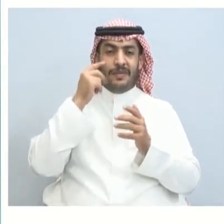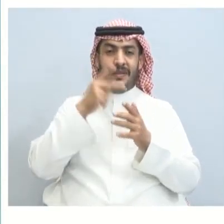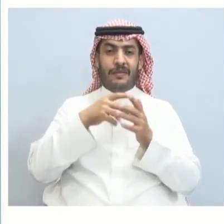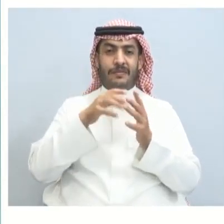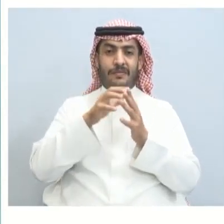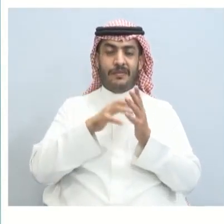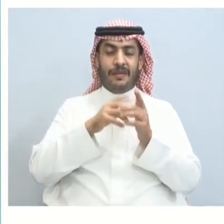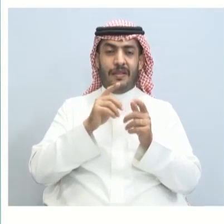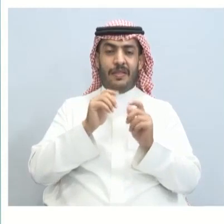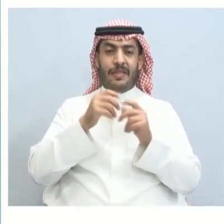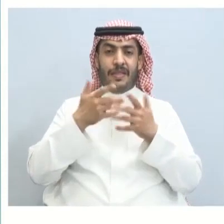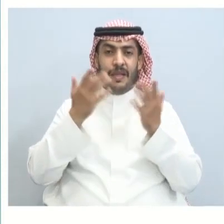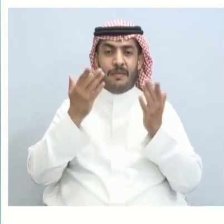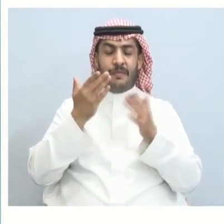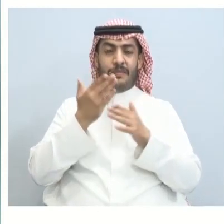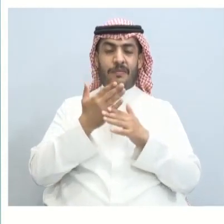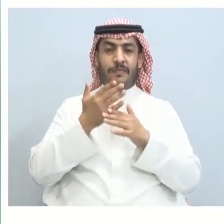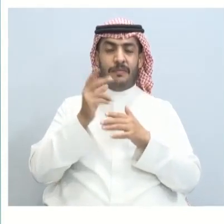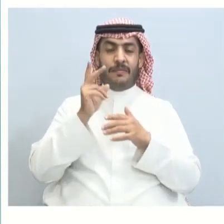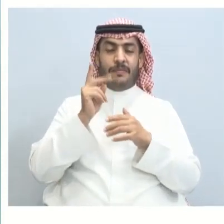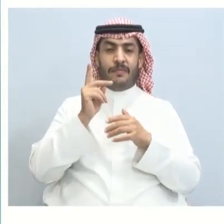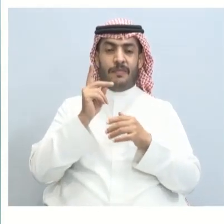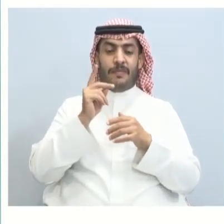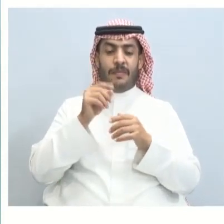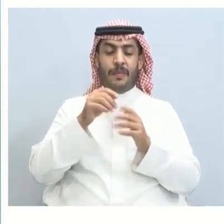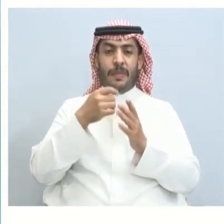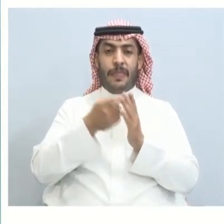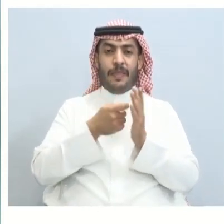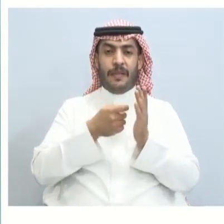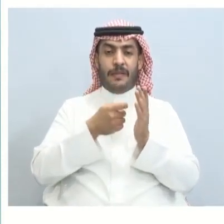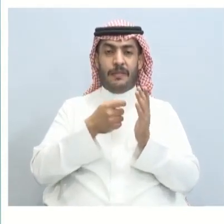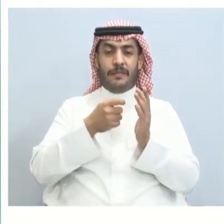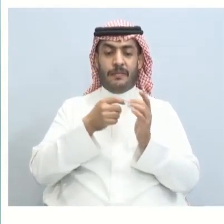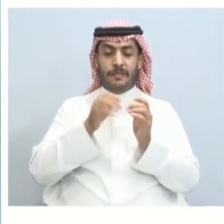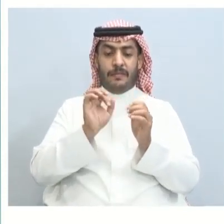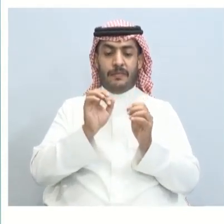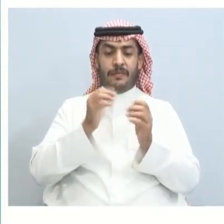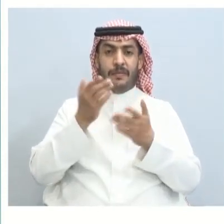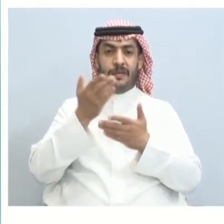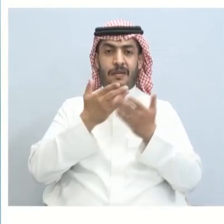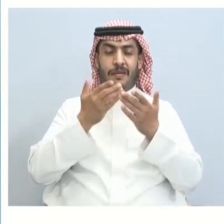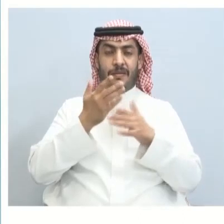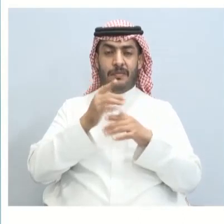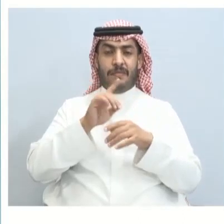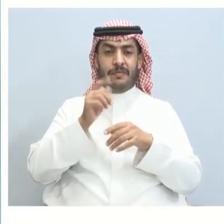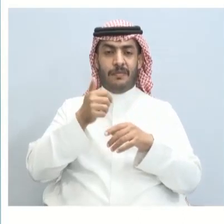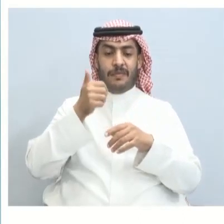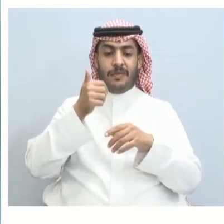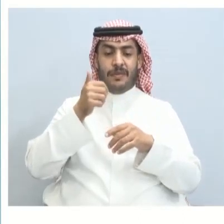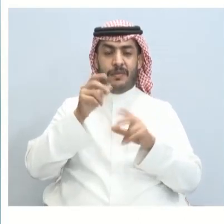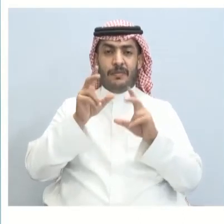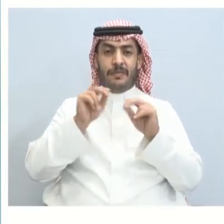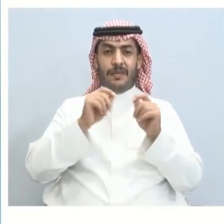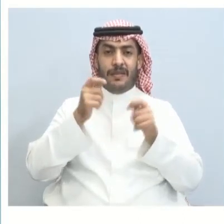تعميم حل مشكله وبالتالي يكتبها حرفيا كما وردت خلال المناقشات لا يقوم ب مثلا